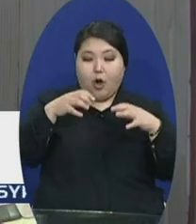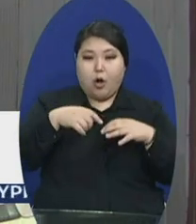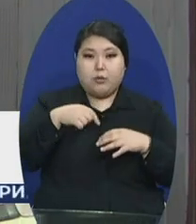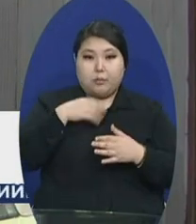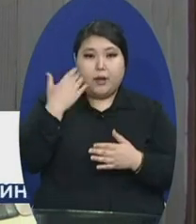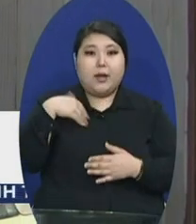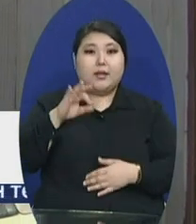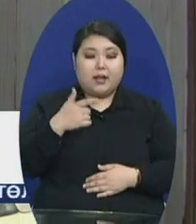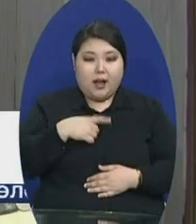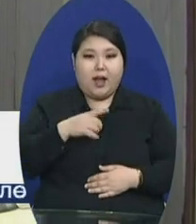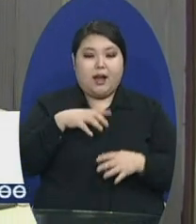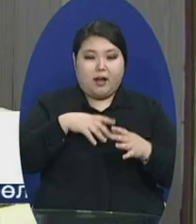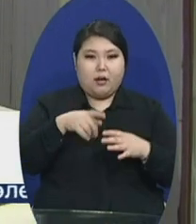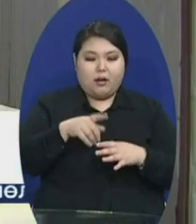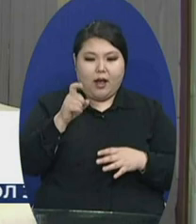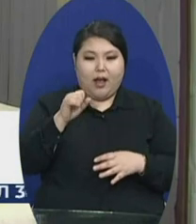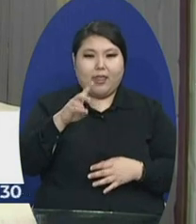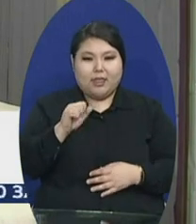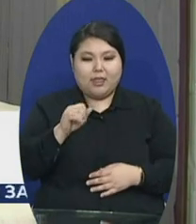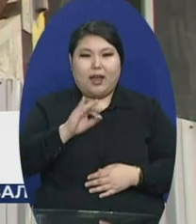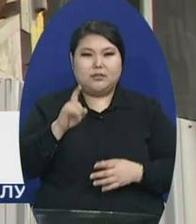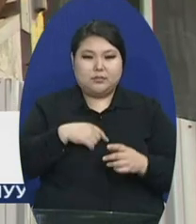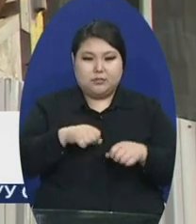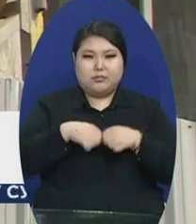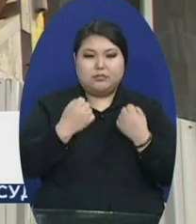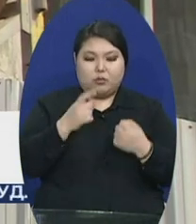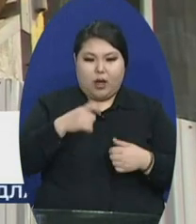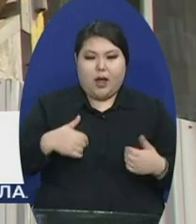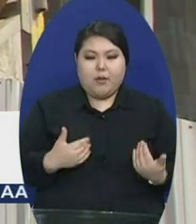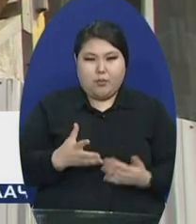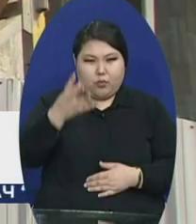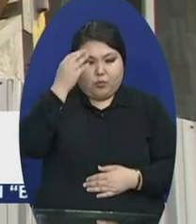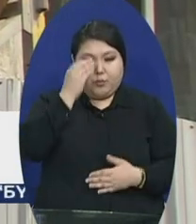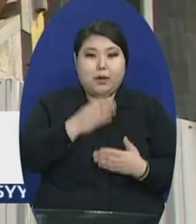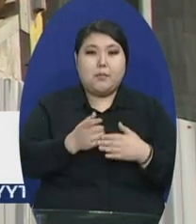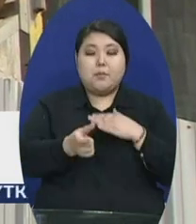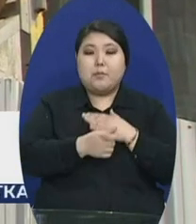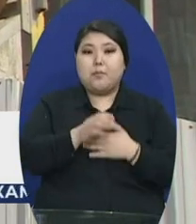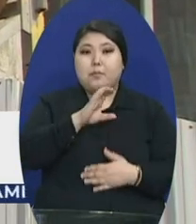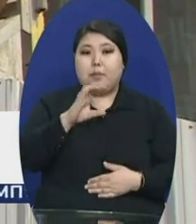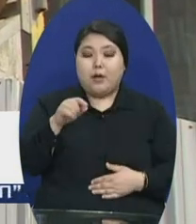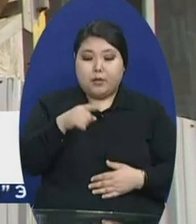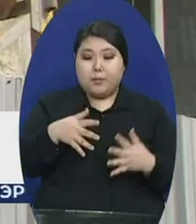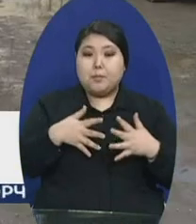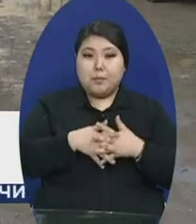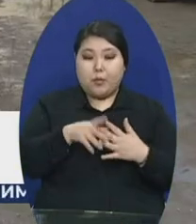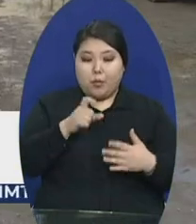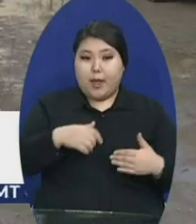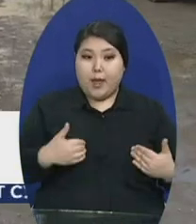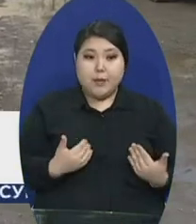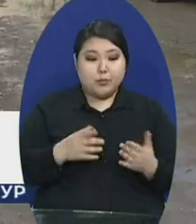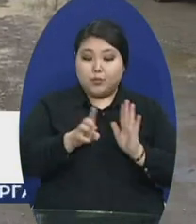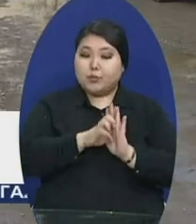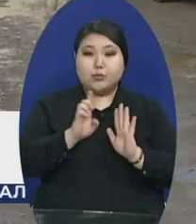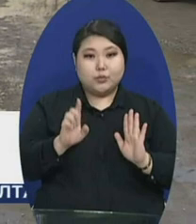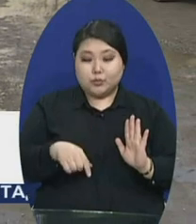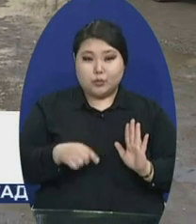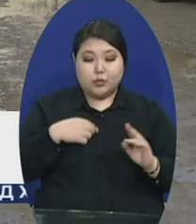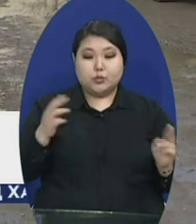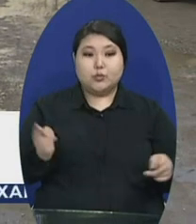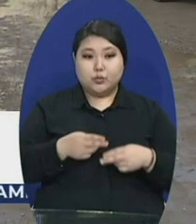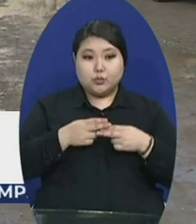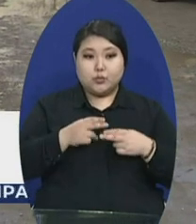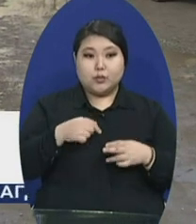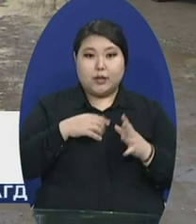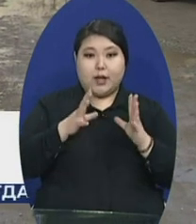тусалгоочдөг хан таа цуурж хүн амьдрахад эрсдэлтэй нөхцөл үүссэн. Мэргэжлийн байгууллага энэ орон сууцанд хүн амьдрах боломжгүй гэсэн дүгнэлтийг